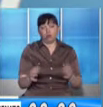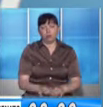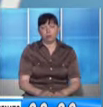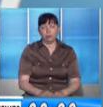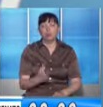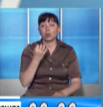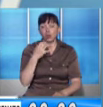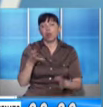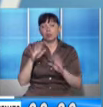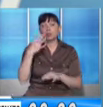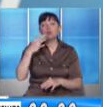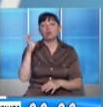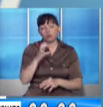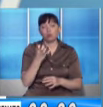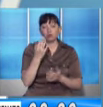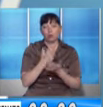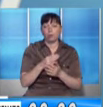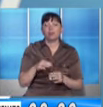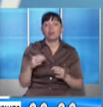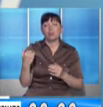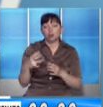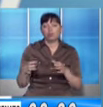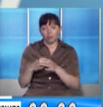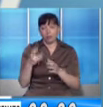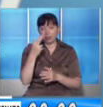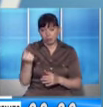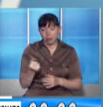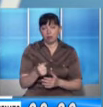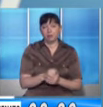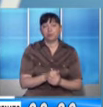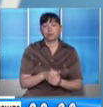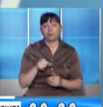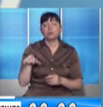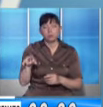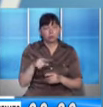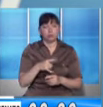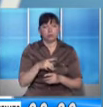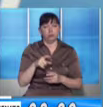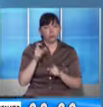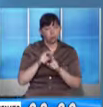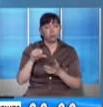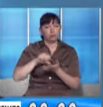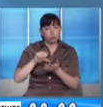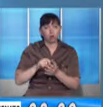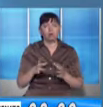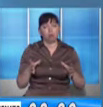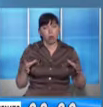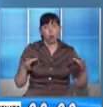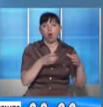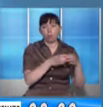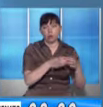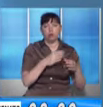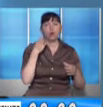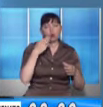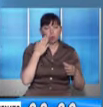secunde mai adresez o întrebare de la anticorupție. Platforma DA are printre deziderate unirea cu România? Da? Nu suntem străini